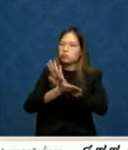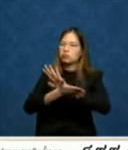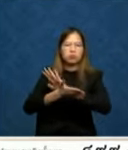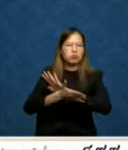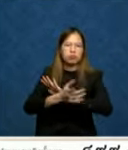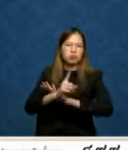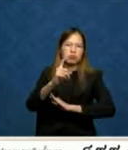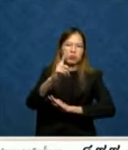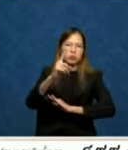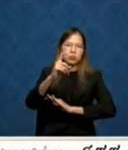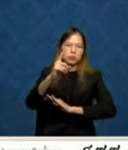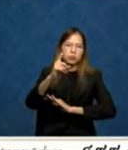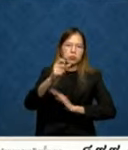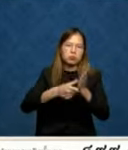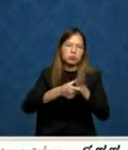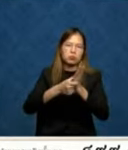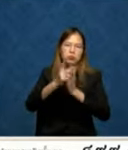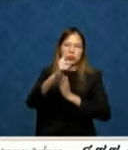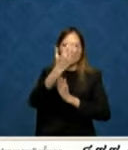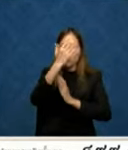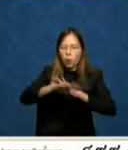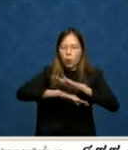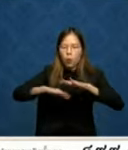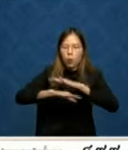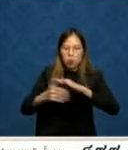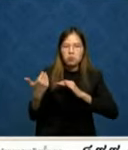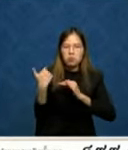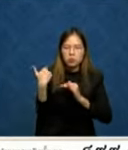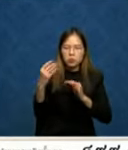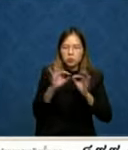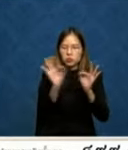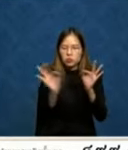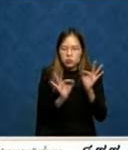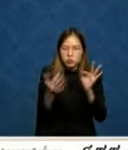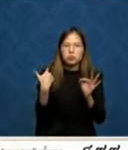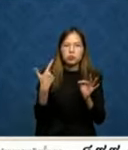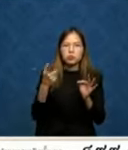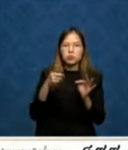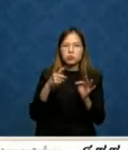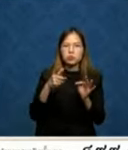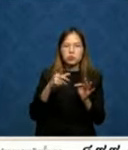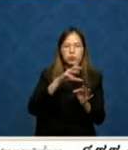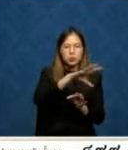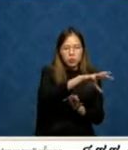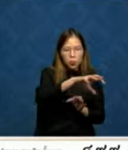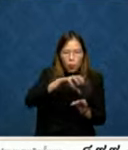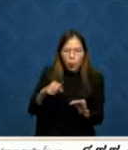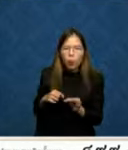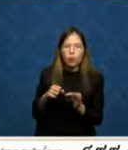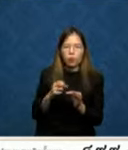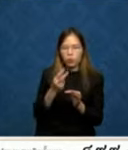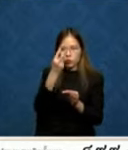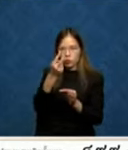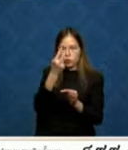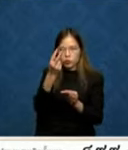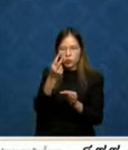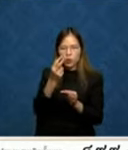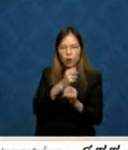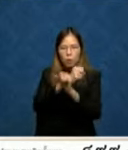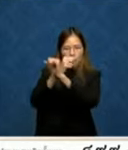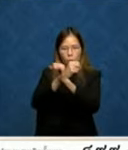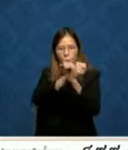ได้หลักฐานที่มีรายละเอียดที่มีทั้งหมดเราจะสามารถเรียกคืนมาดูเพื่อป้องกันการทุจริตคอร์รั